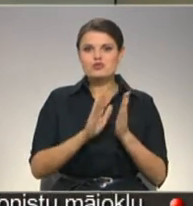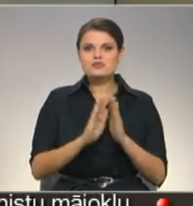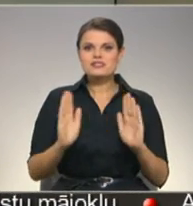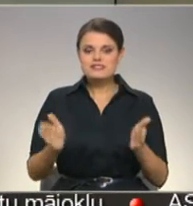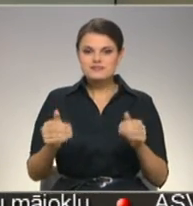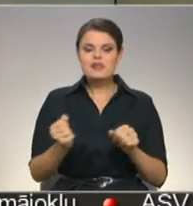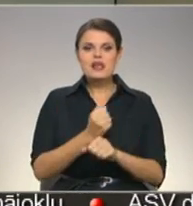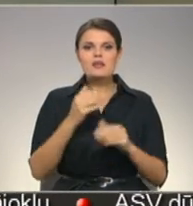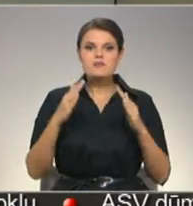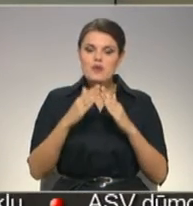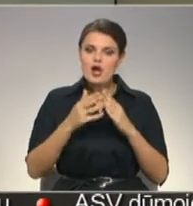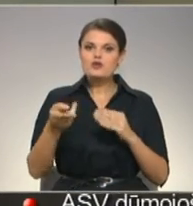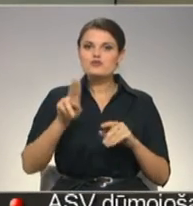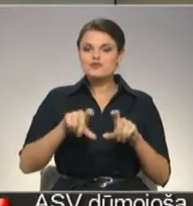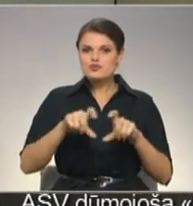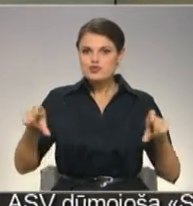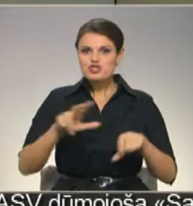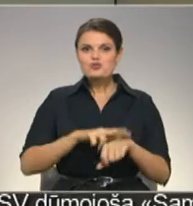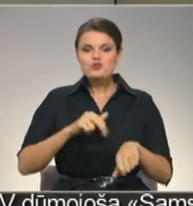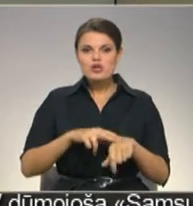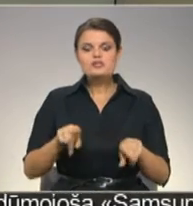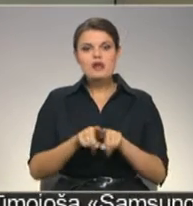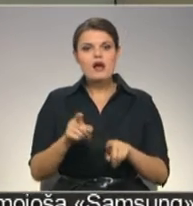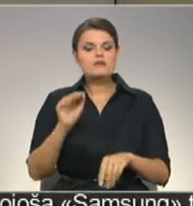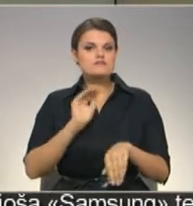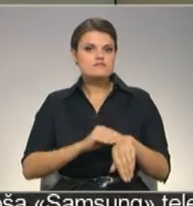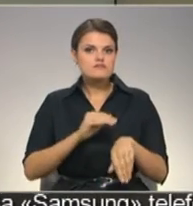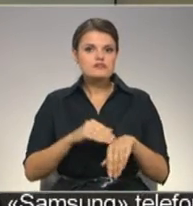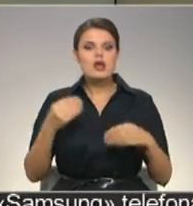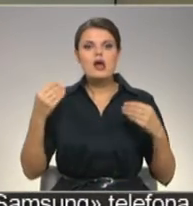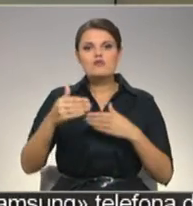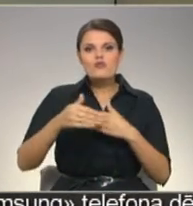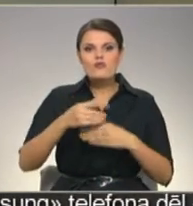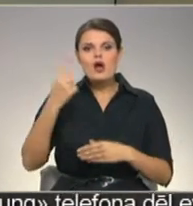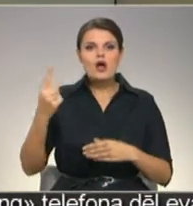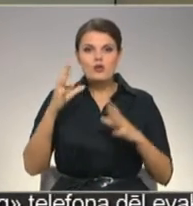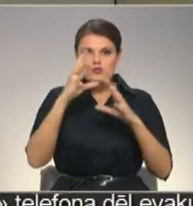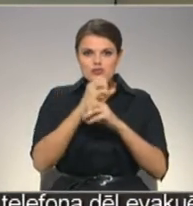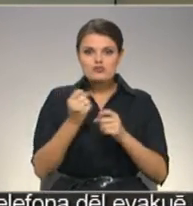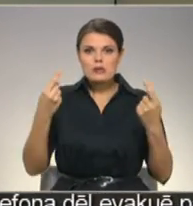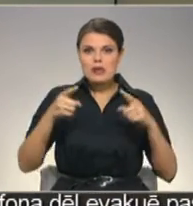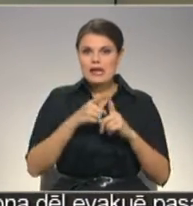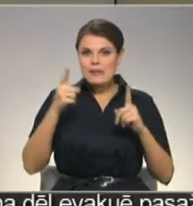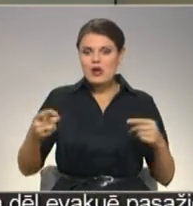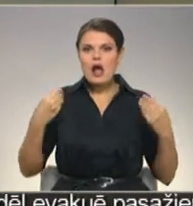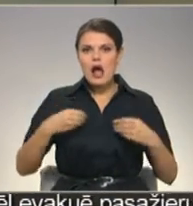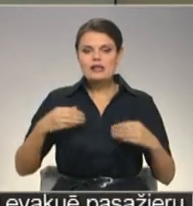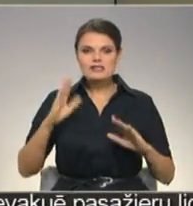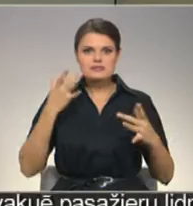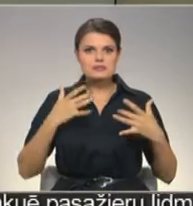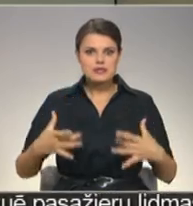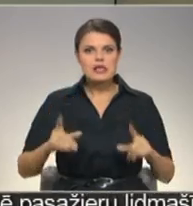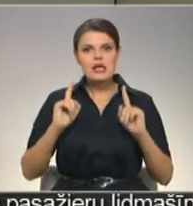ka tuvojoties gada tumšākiem laika periodam apģērbs ar atstarojošiem elementiem obligāti jānesā katram. Vairāk Latgales